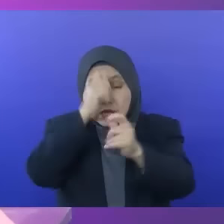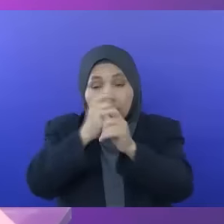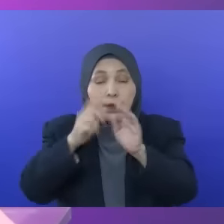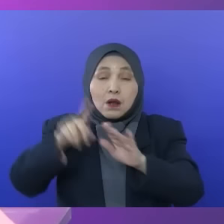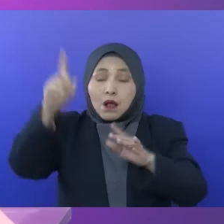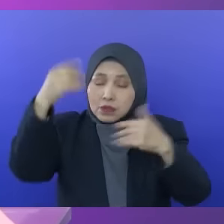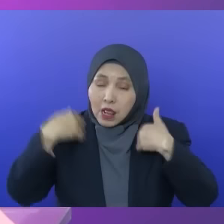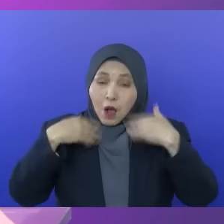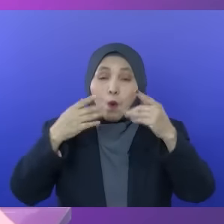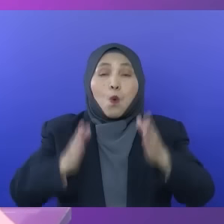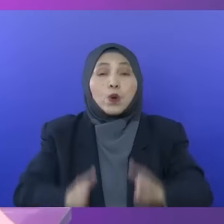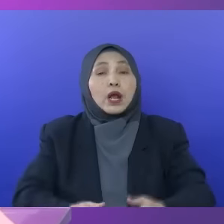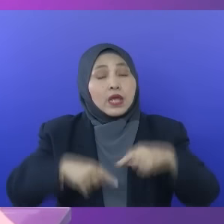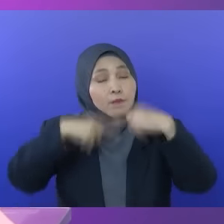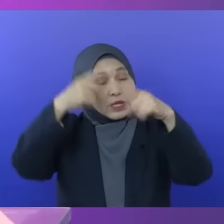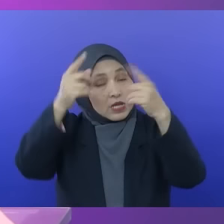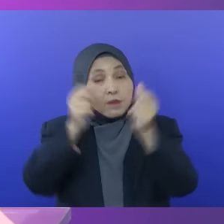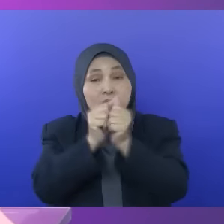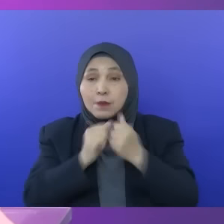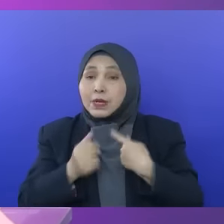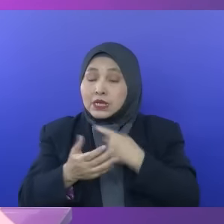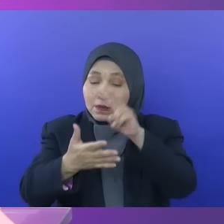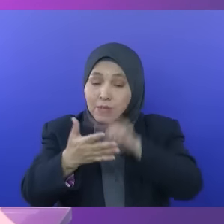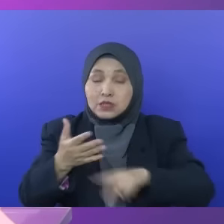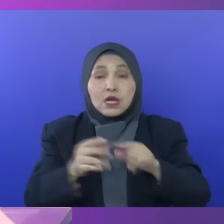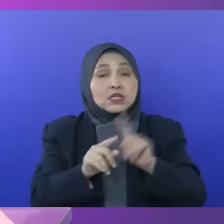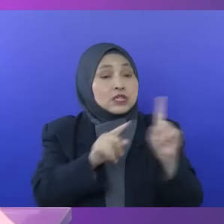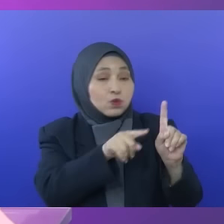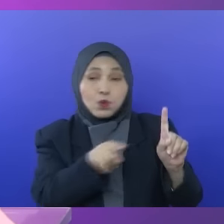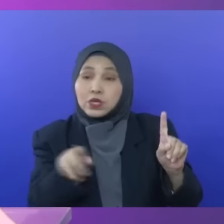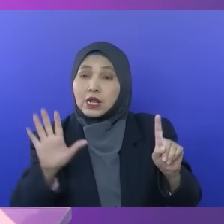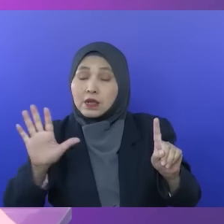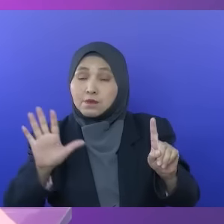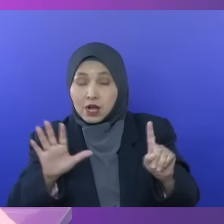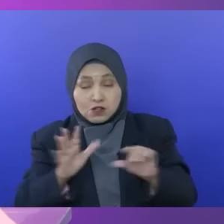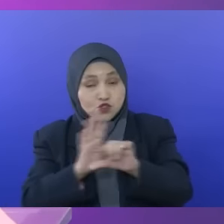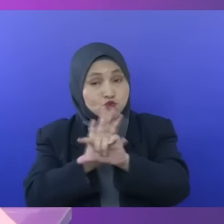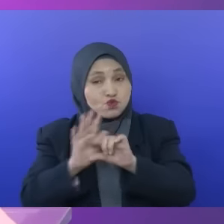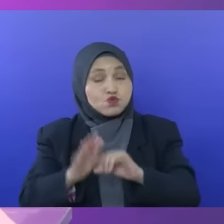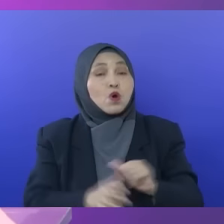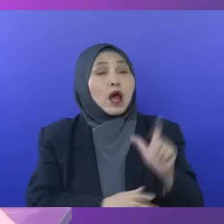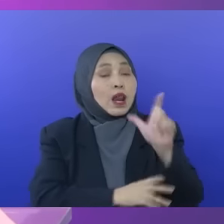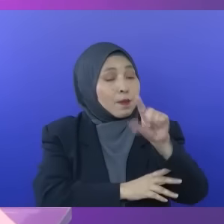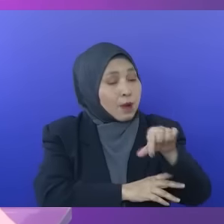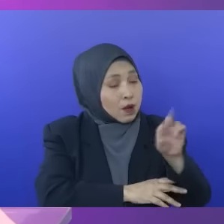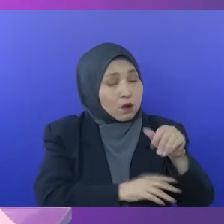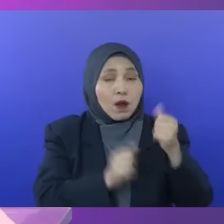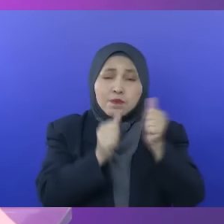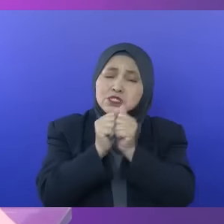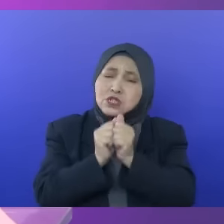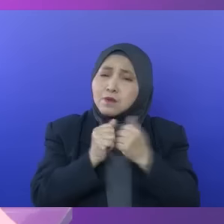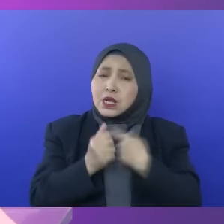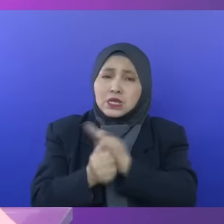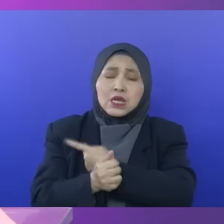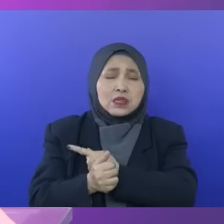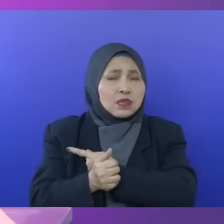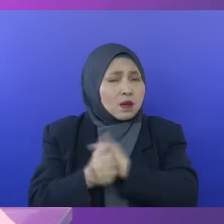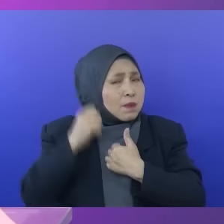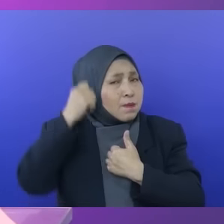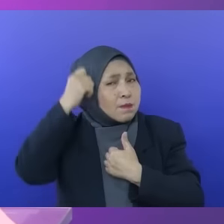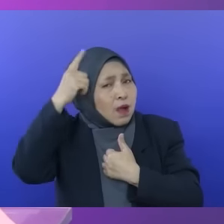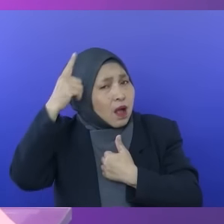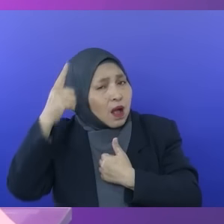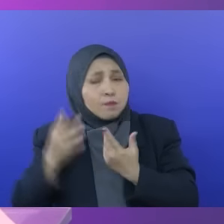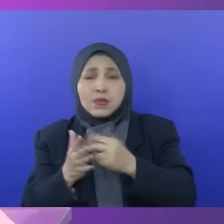percaya Tadi sama-sama kita baca sekali lagi ayat 1 hingga 5 surah al-baqarah untuk sama-sama kita memaknai kepada